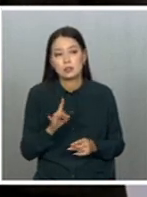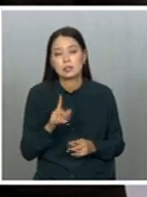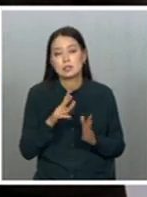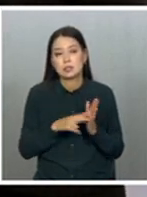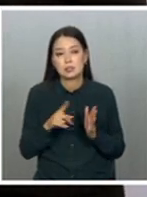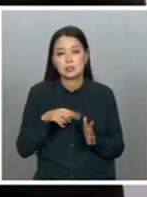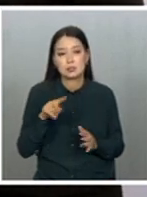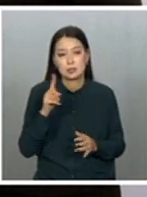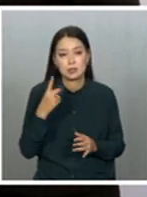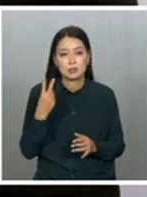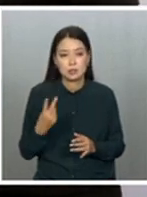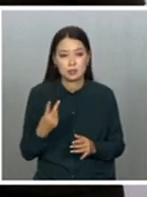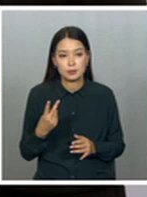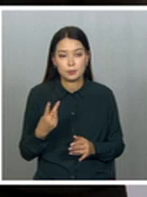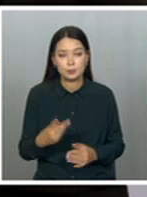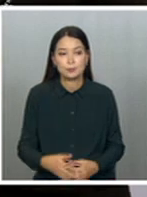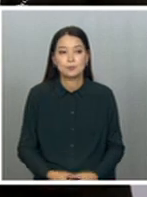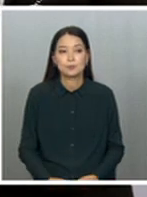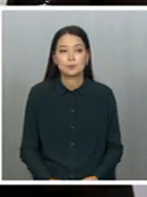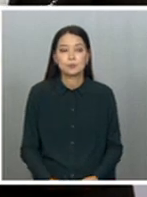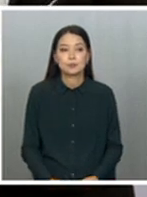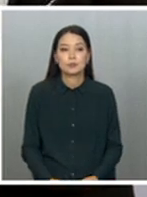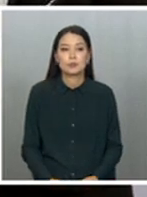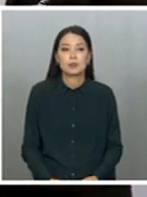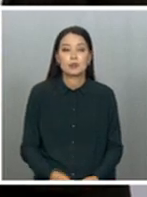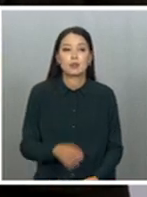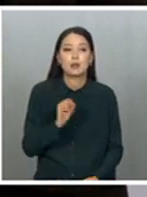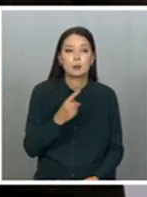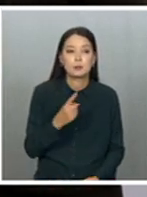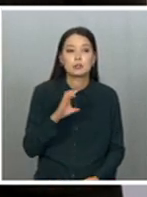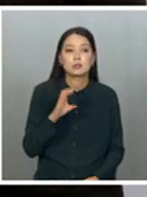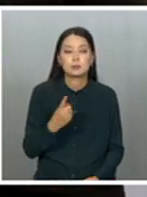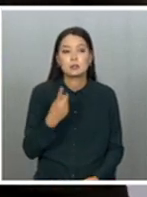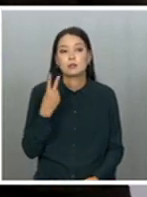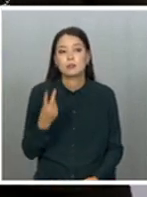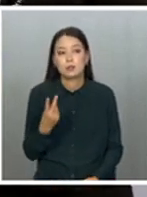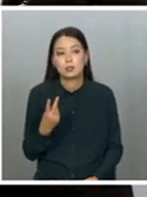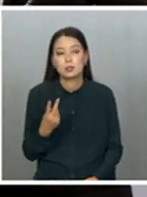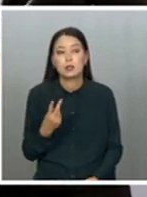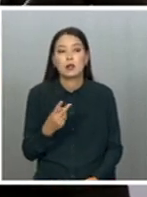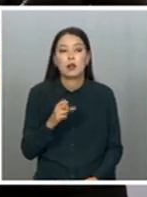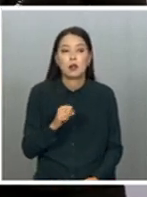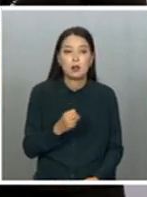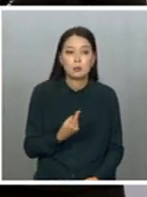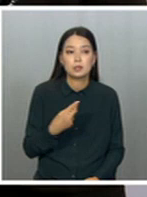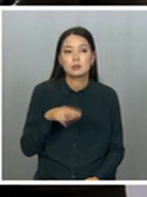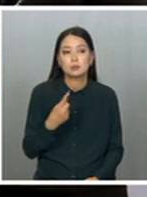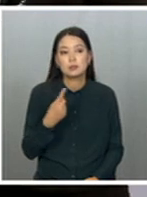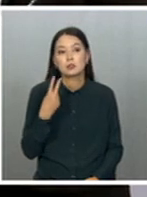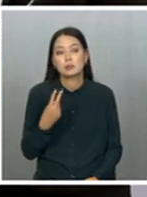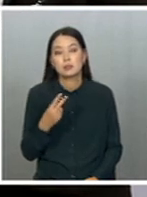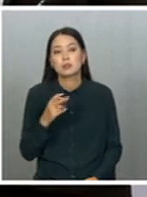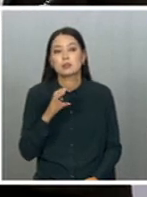2. Сол сияқты А1-С1-дің квадраты А1-Д1 мен